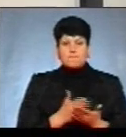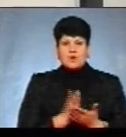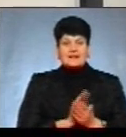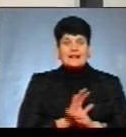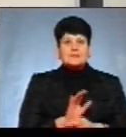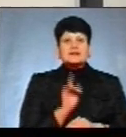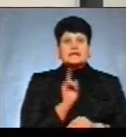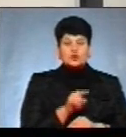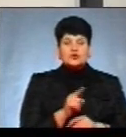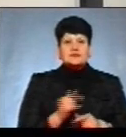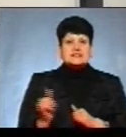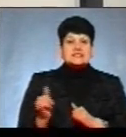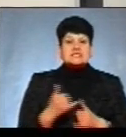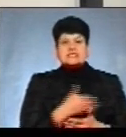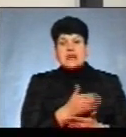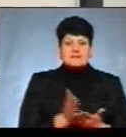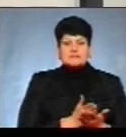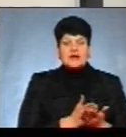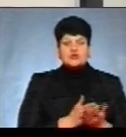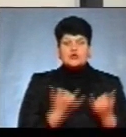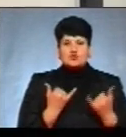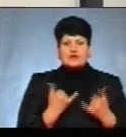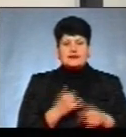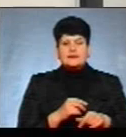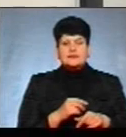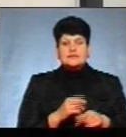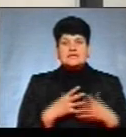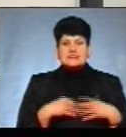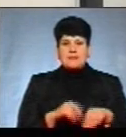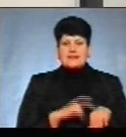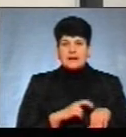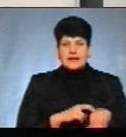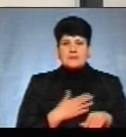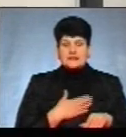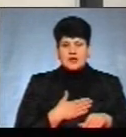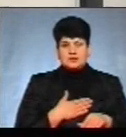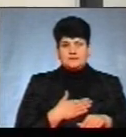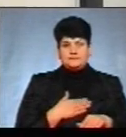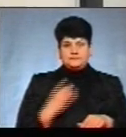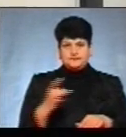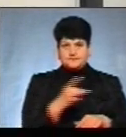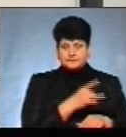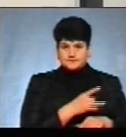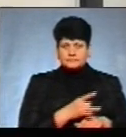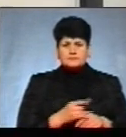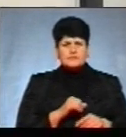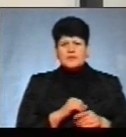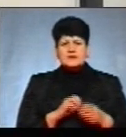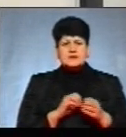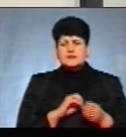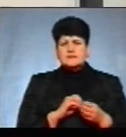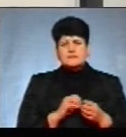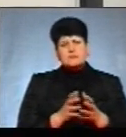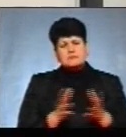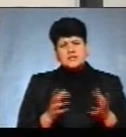наша політика направлена для того, щоб забезпечити сьогодні сімейними лікарями наші регіони. Найбільша проблема – це в таких